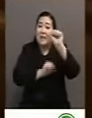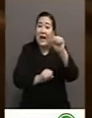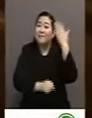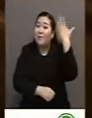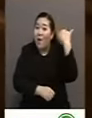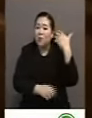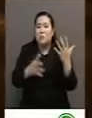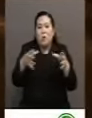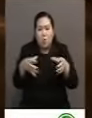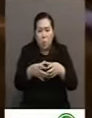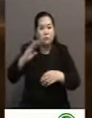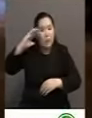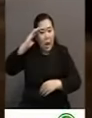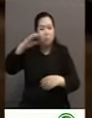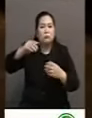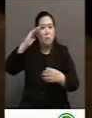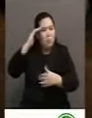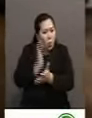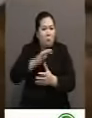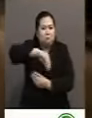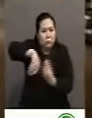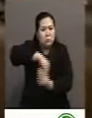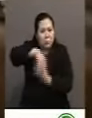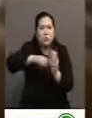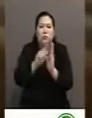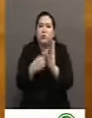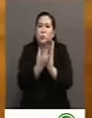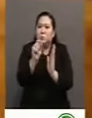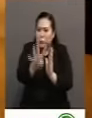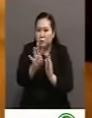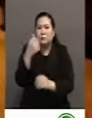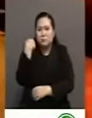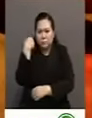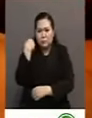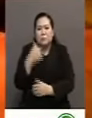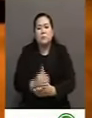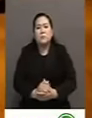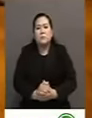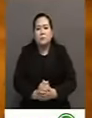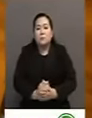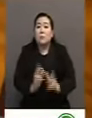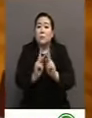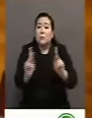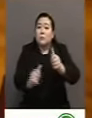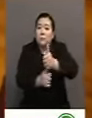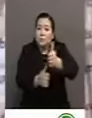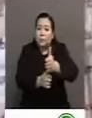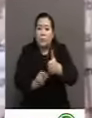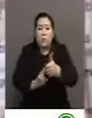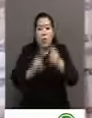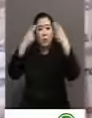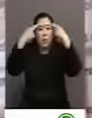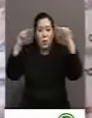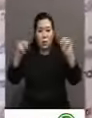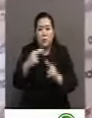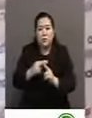การสับเปลี่ยนกำลังพลกันตลอดทั้ง24ชั่วโมงเลยนะคะ ค่ะนอกจากนี้ค่ะกรรมการผู้ช่วยรองนายกรัฐมนตรีนายไพศาลพืชมง